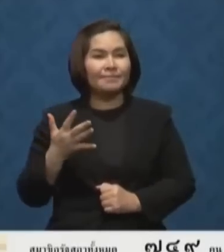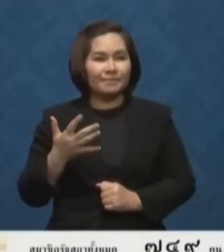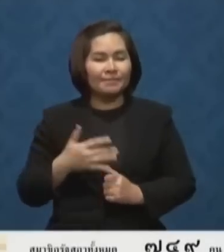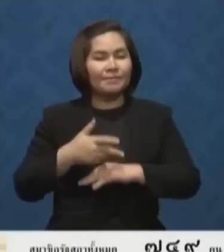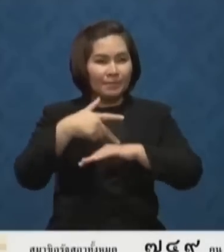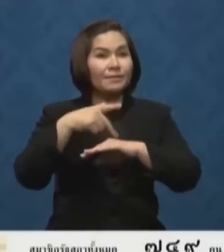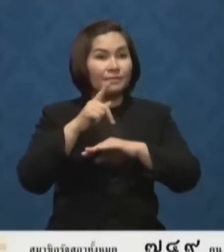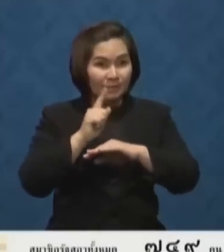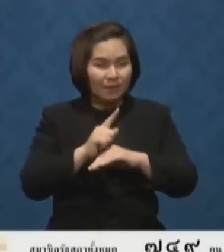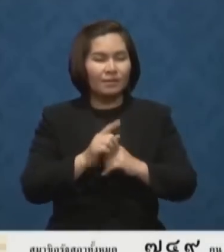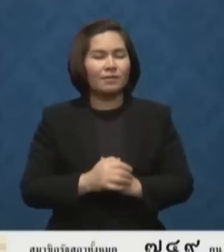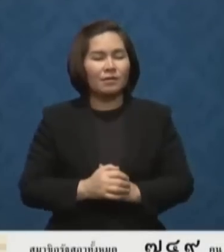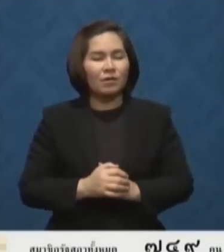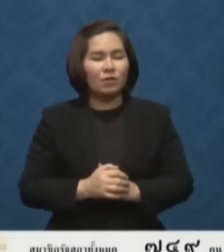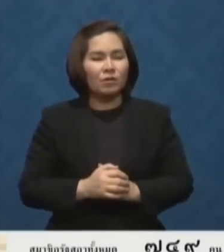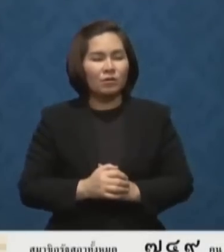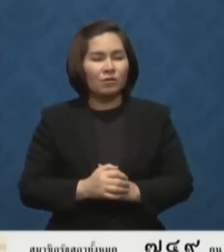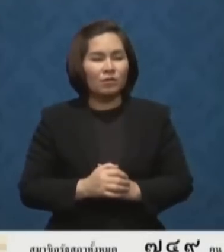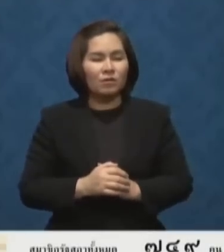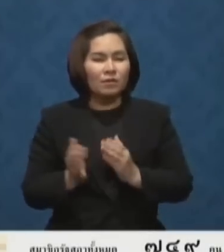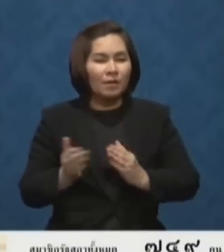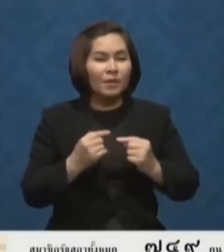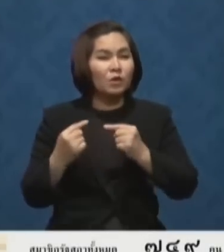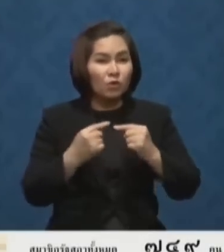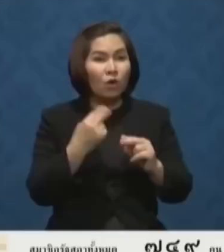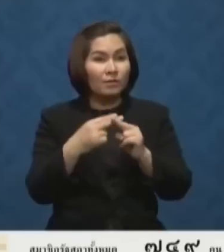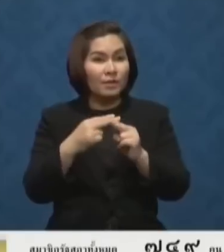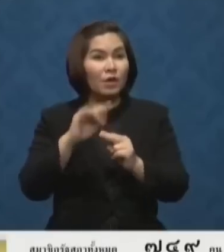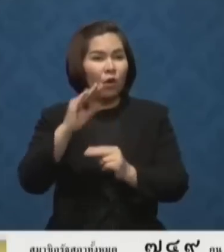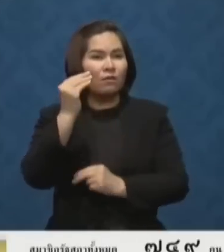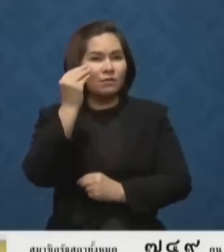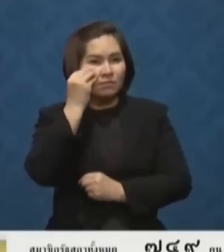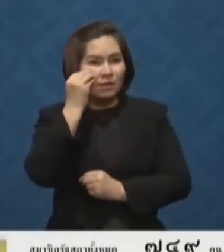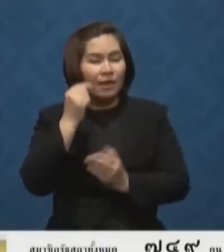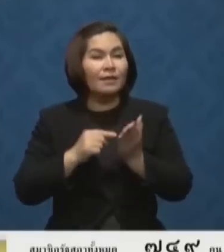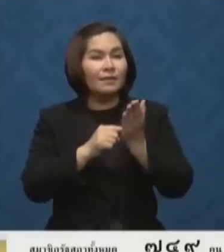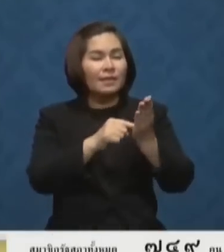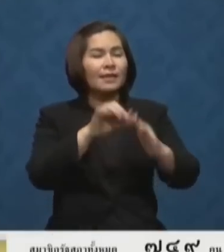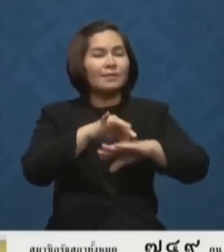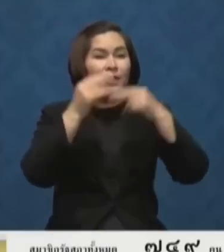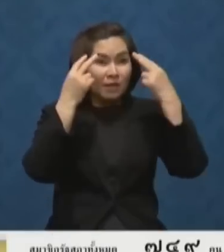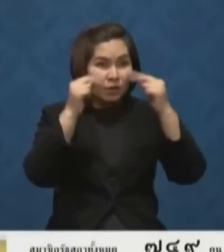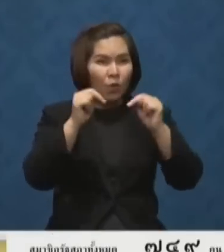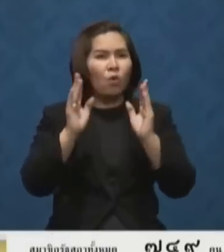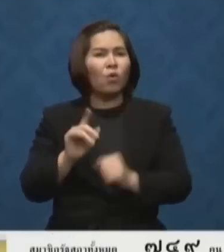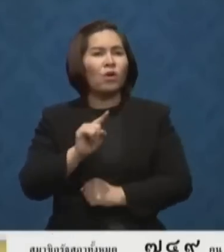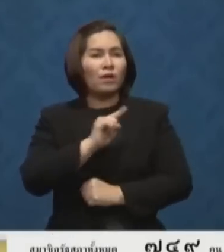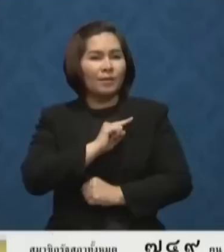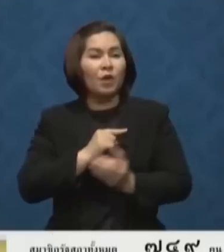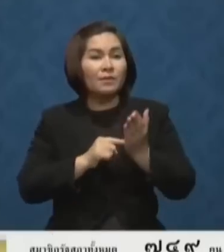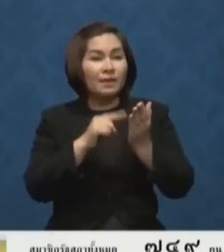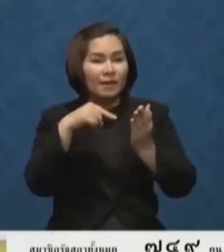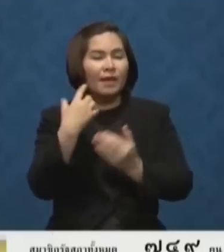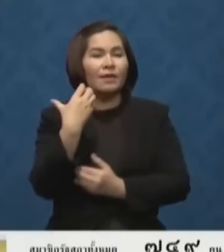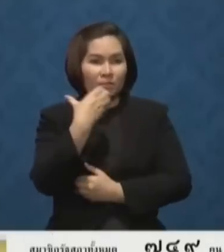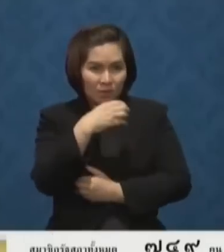มาที่การเสนอชื่อกุญพิธาโดยคุสุดถว่สักรูเรารัรองโยการยอบมื redundant็ไม่ตรต